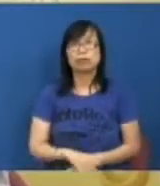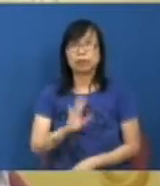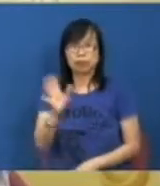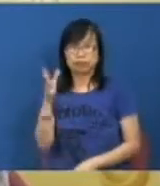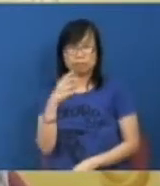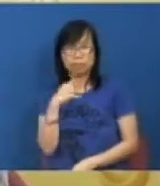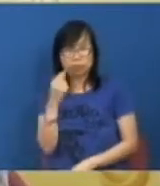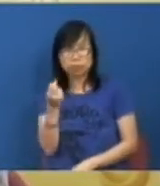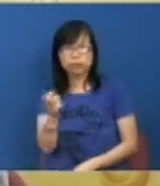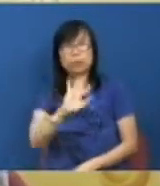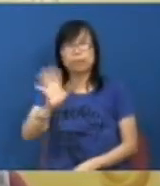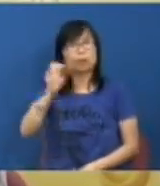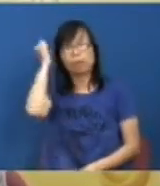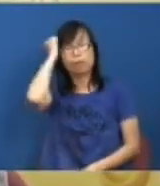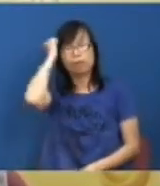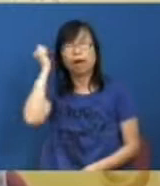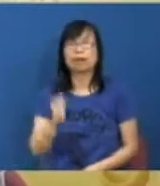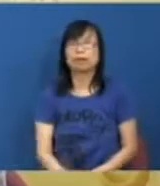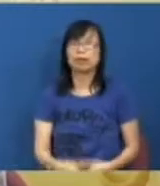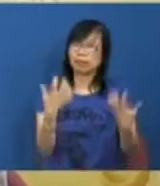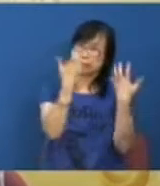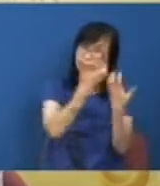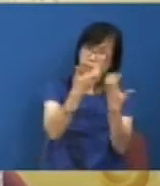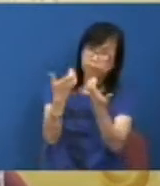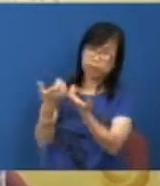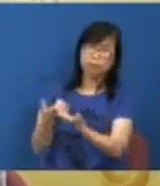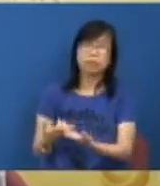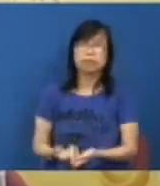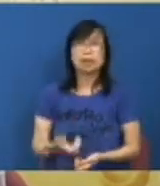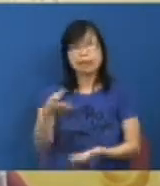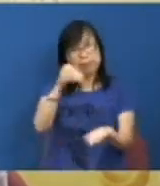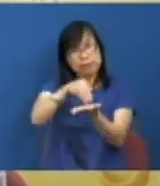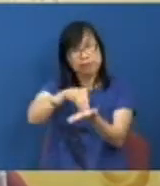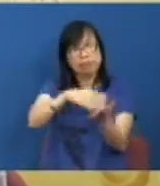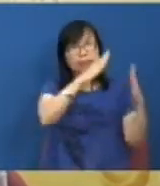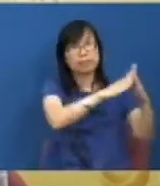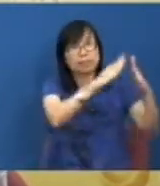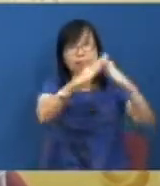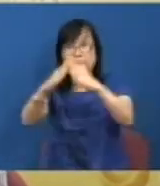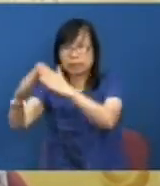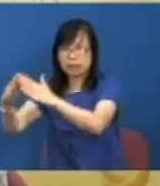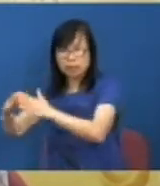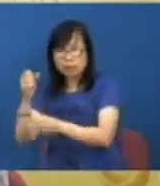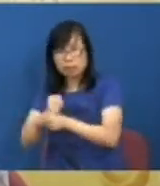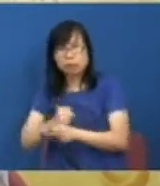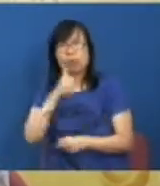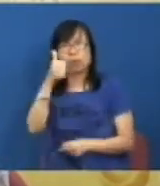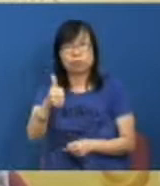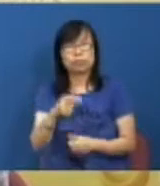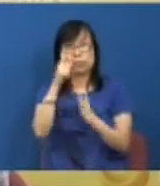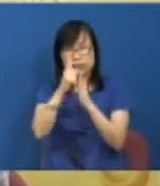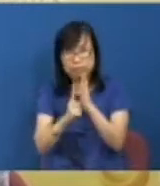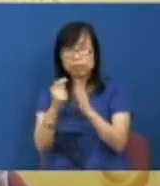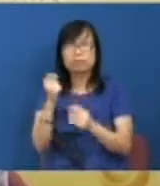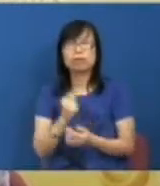講真嗰句，我諗你計翻，可能計翻條數，你咁樣一定會比逐間逐間做個 cost 會更低咯，係啦。咁所以其